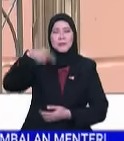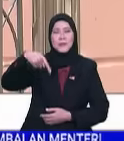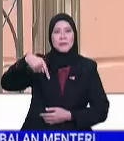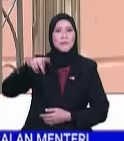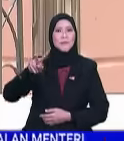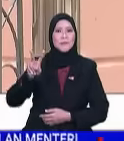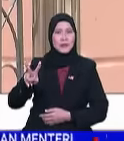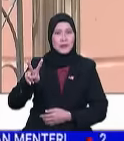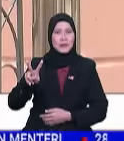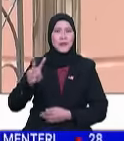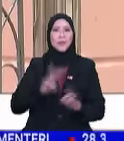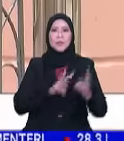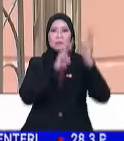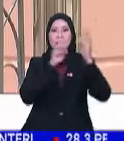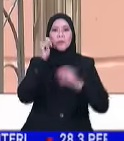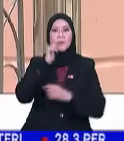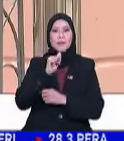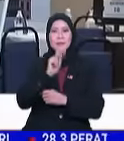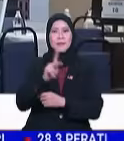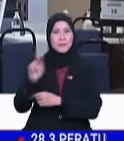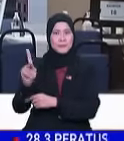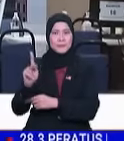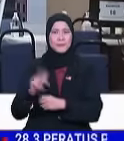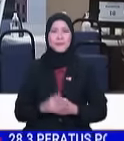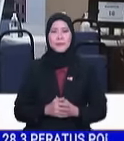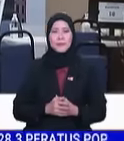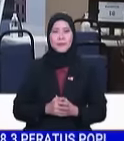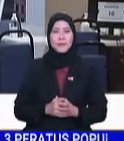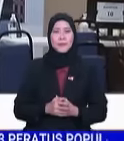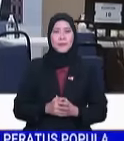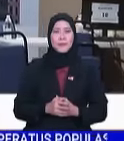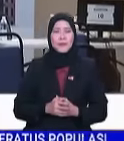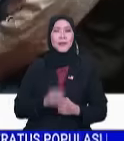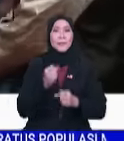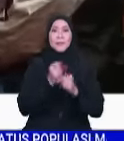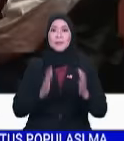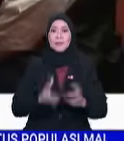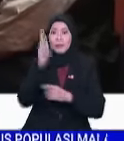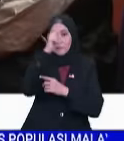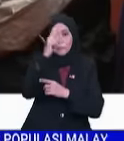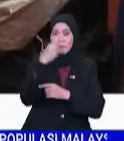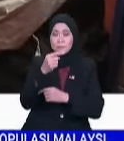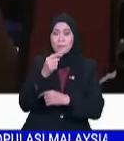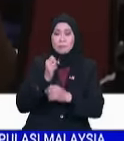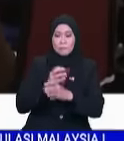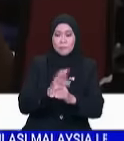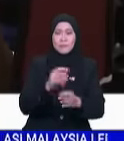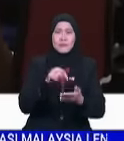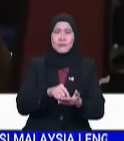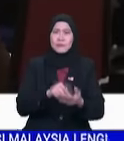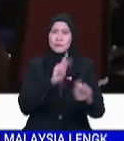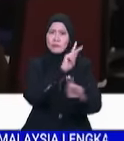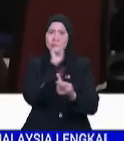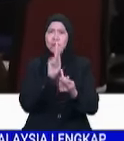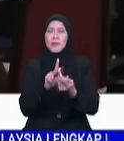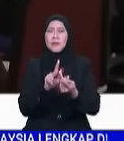Vaksin PPV Wisma Wanita Kota Kinabalu. Sementara itu, penjawat awam menyifatkan inisiatif ini sebagai langkah